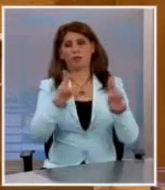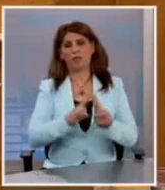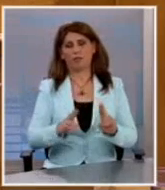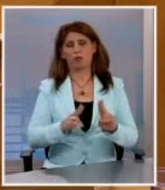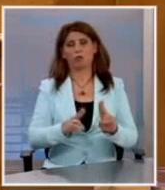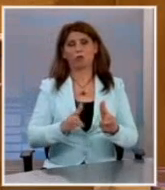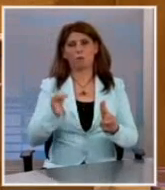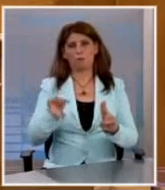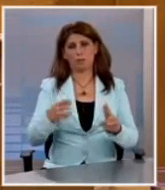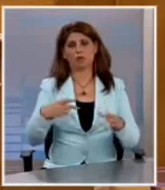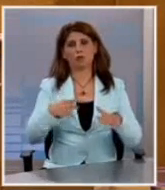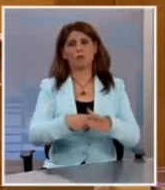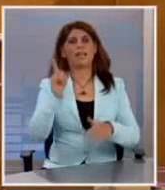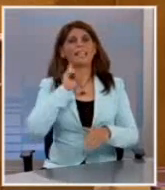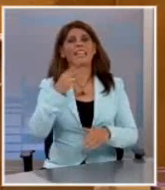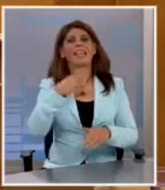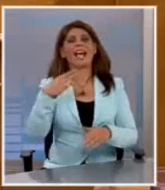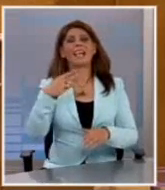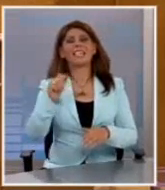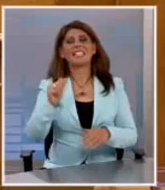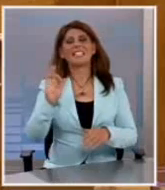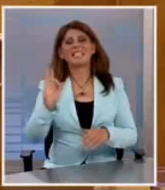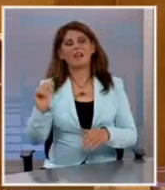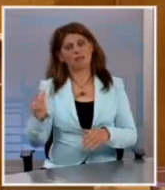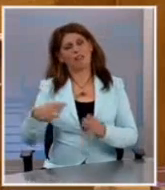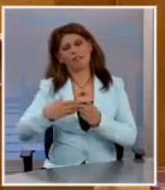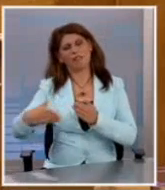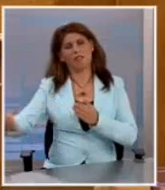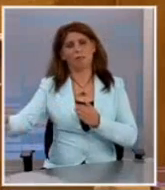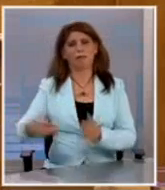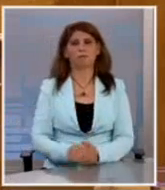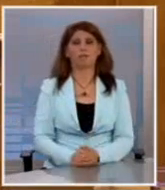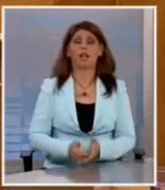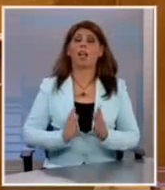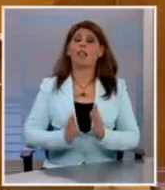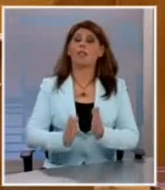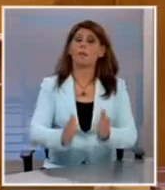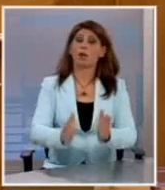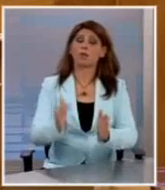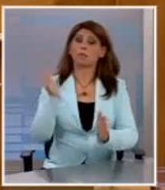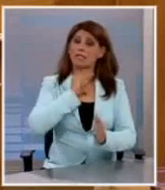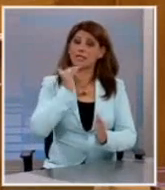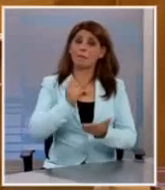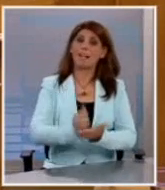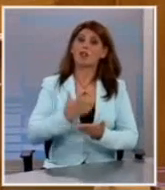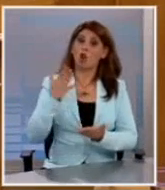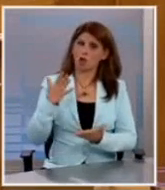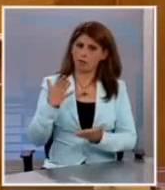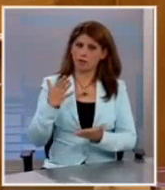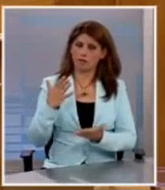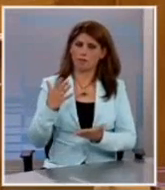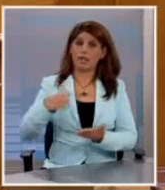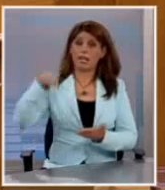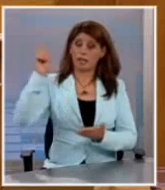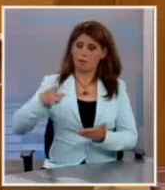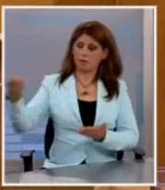Νομισματικού Ταμείου, την κυρία Ξαφά και τους υπολείπους. Θα προχωρήσουμε λοιπόν σύντομα στην αξιολόγηση. Οι μέρες